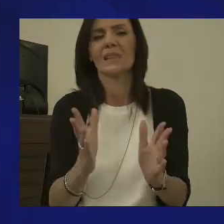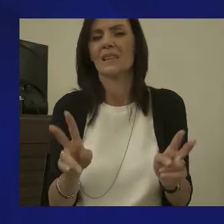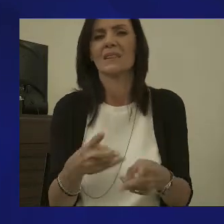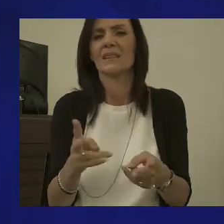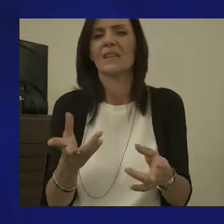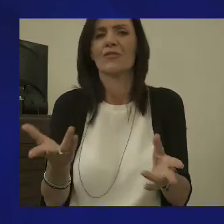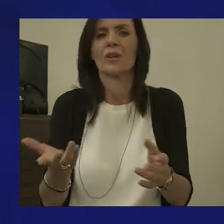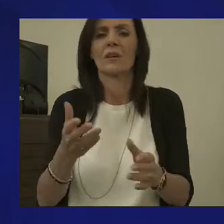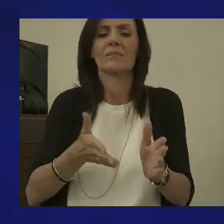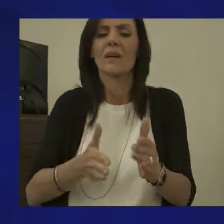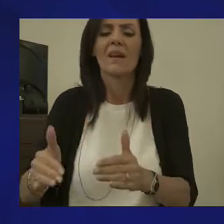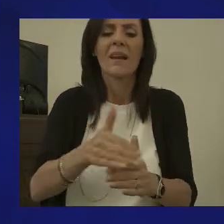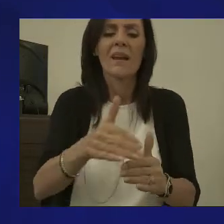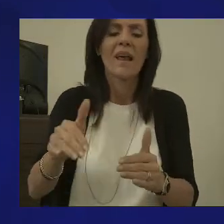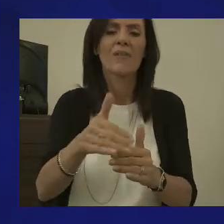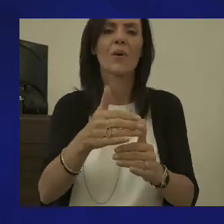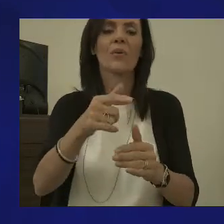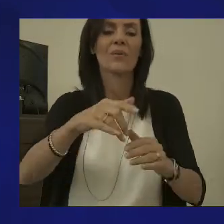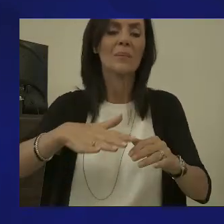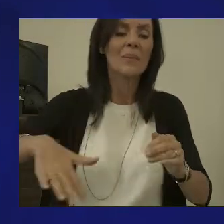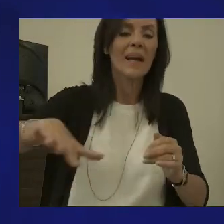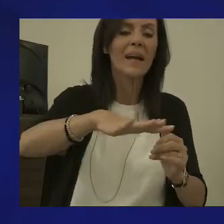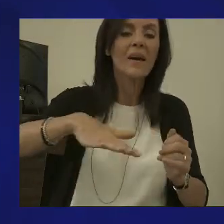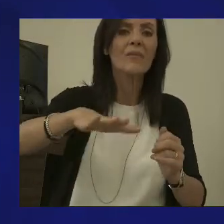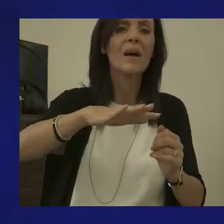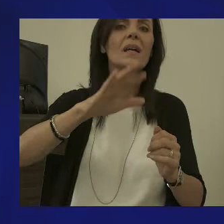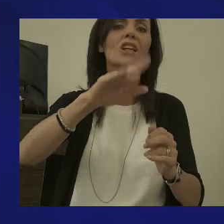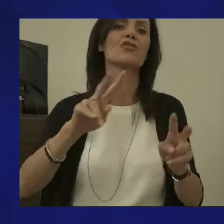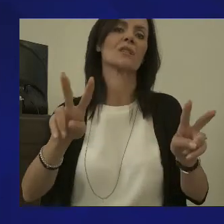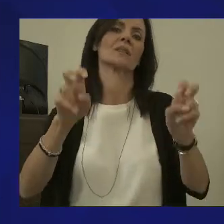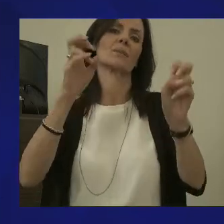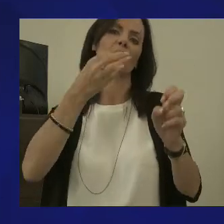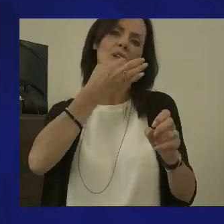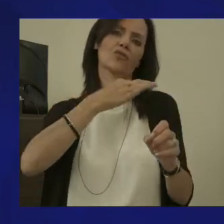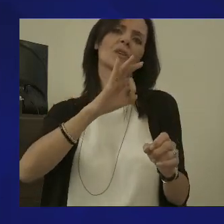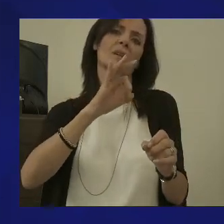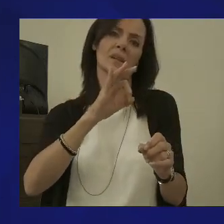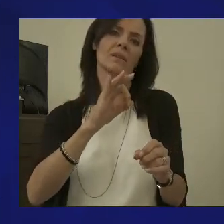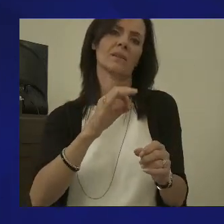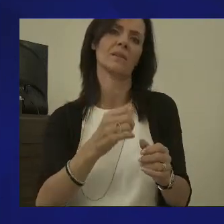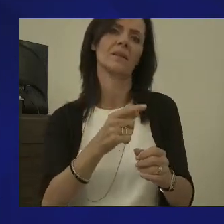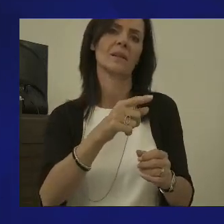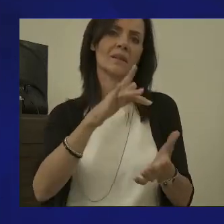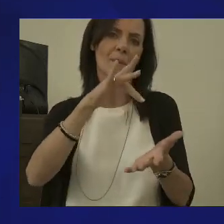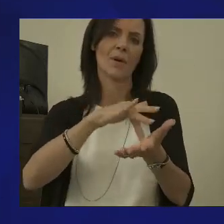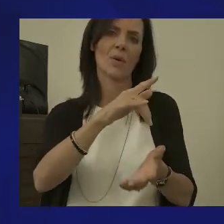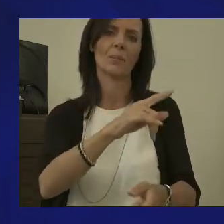מפגע באופן כללי. ולכן יש פה על ההרחבה, יש פה הזדמנות לשדרג את המקום בחיוב.